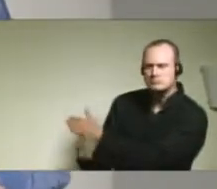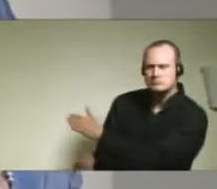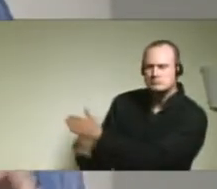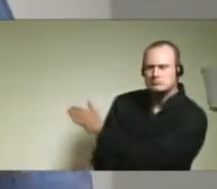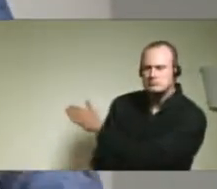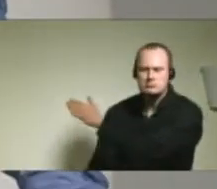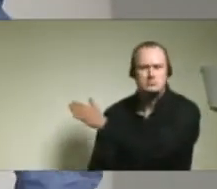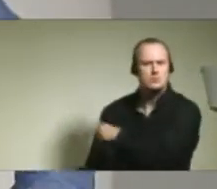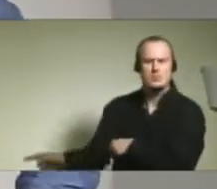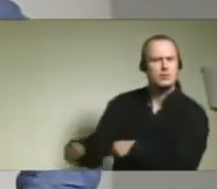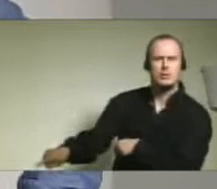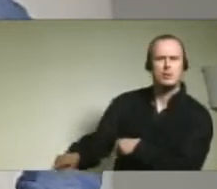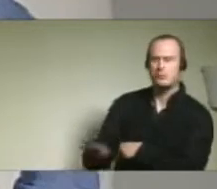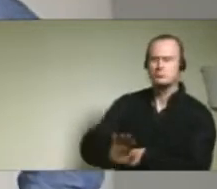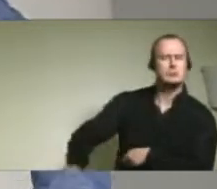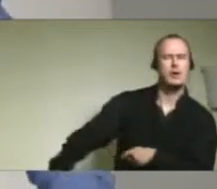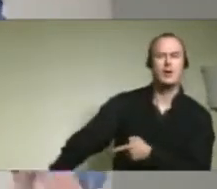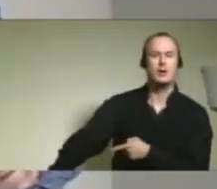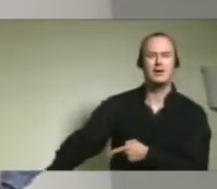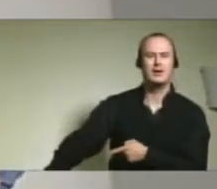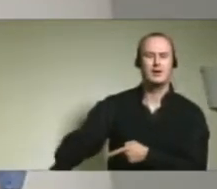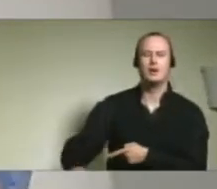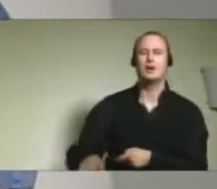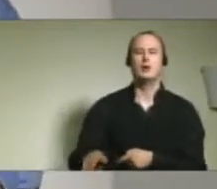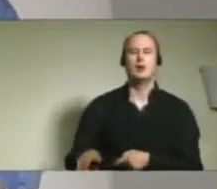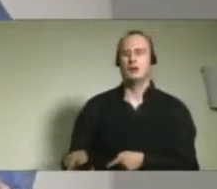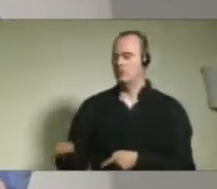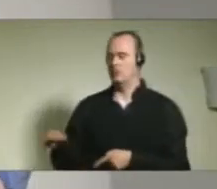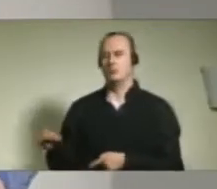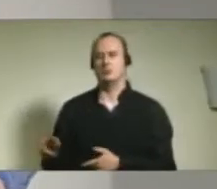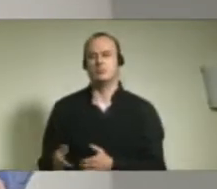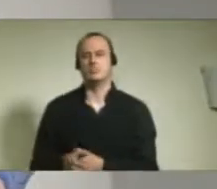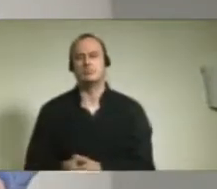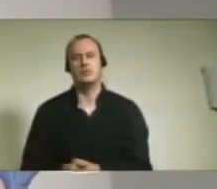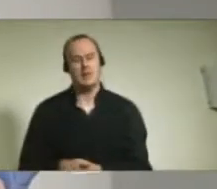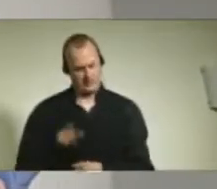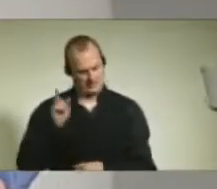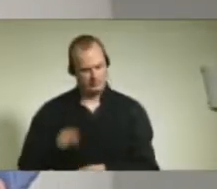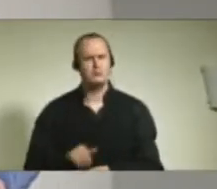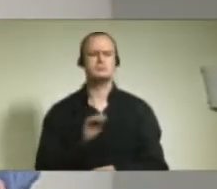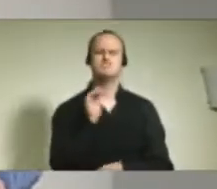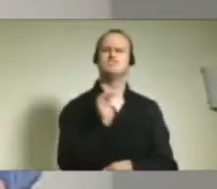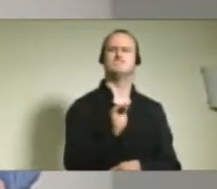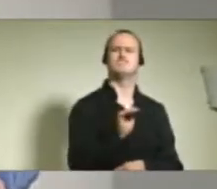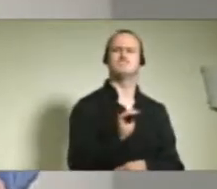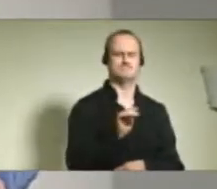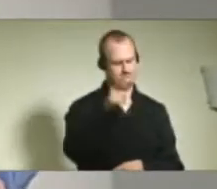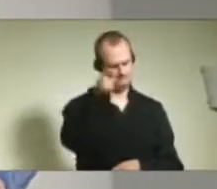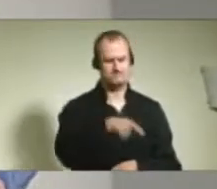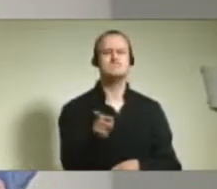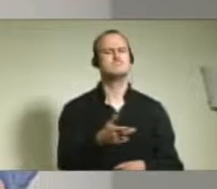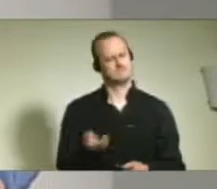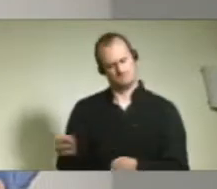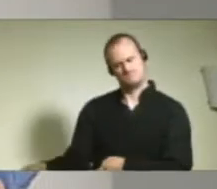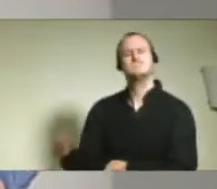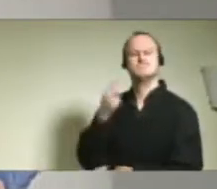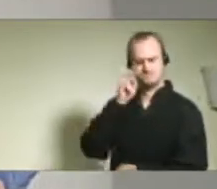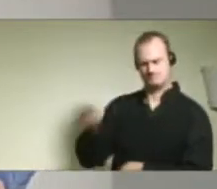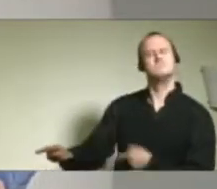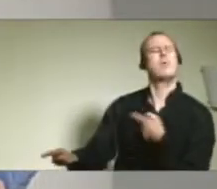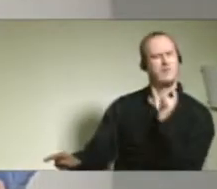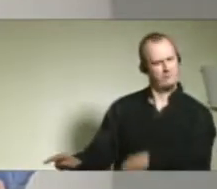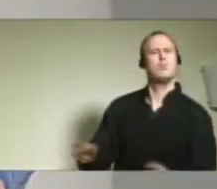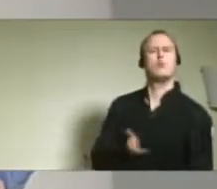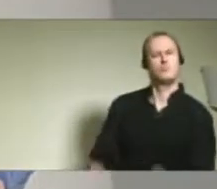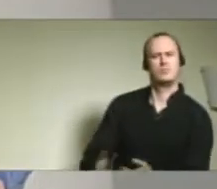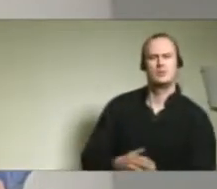sont forcés à s'adresser à ces services. Et nous savons qu'au Canada, plus de